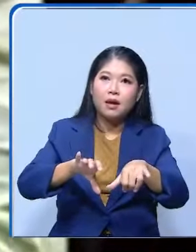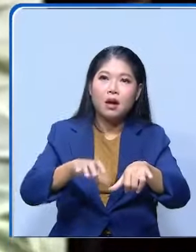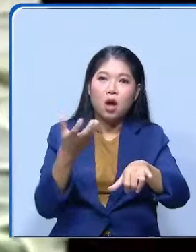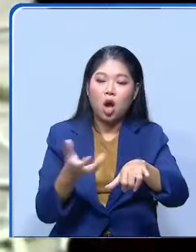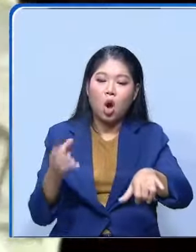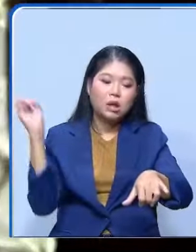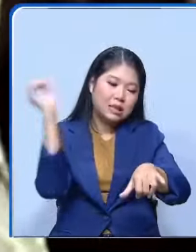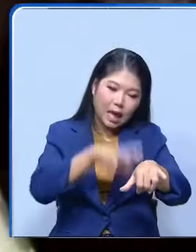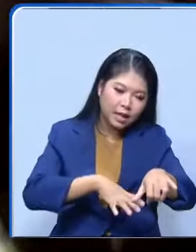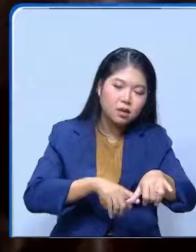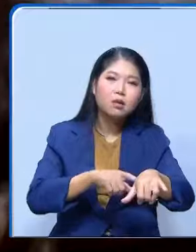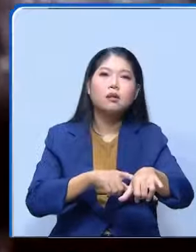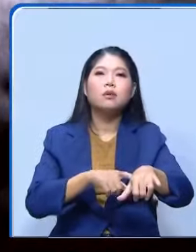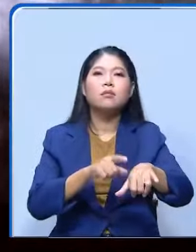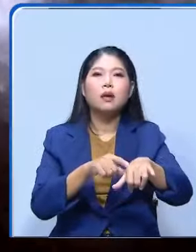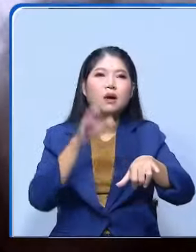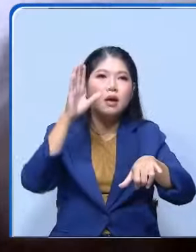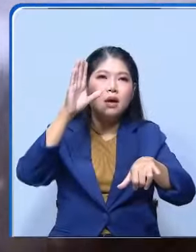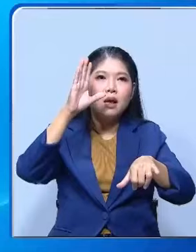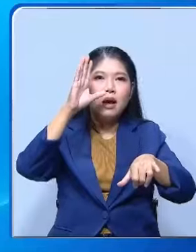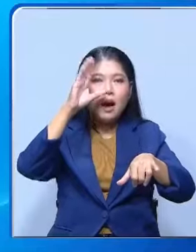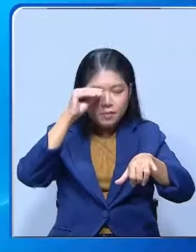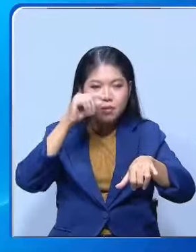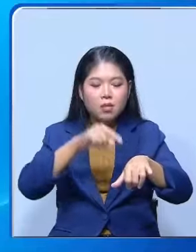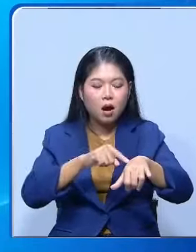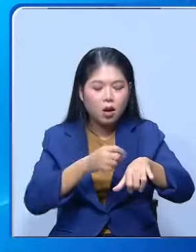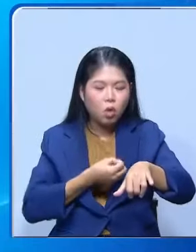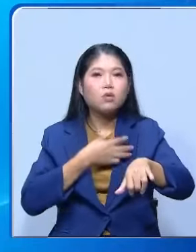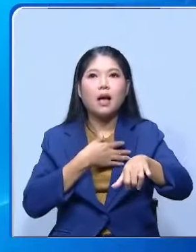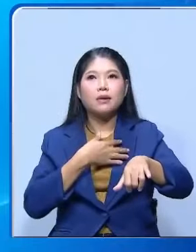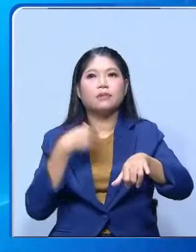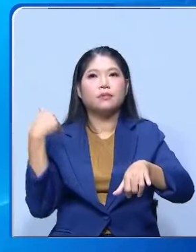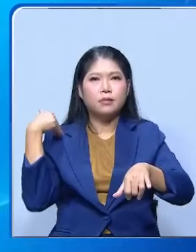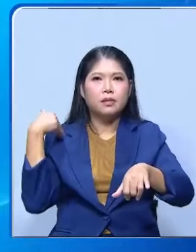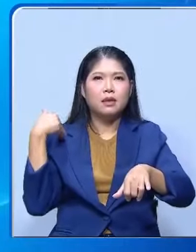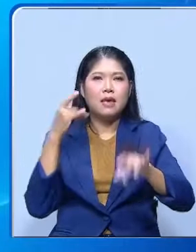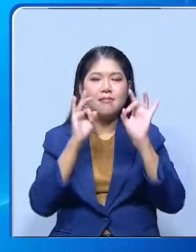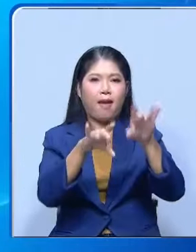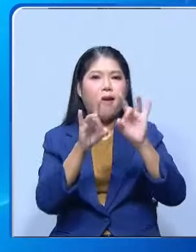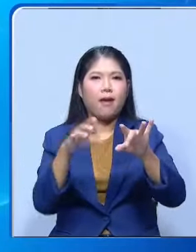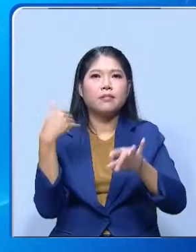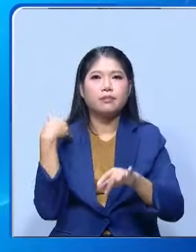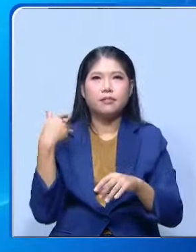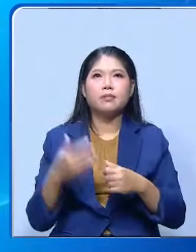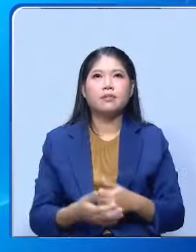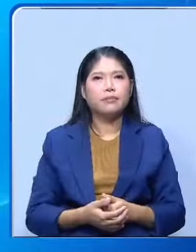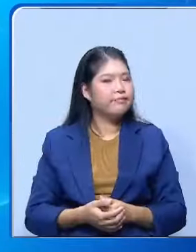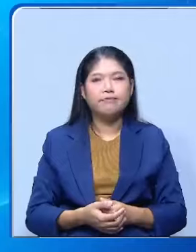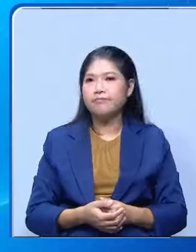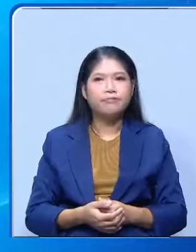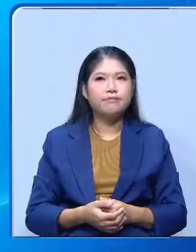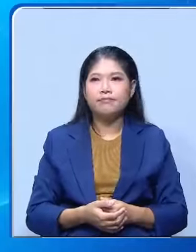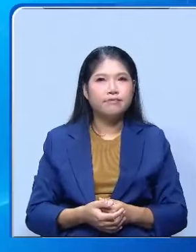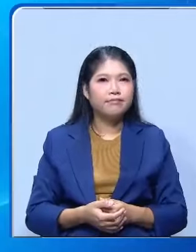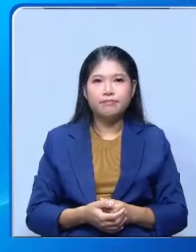ใส่บ้างจนบางทีมันหลับๆเห็นไหมเนี่ยคือสะดุ้งตกใจตื่นเลยเหมือนคล้ายๆแบบไปแกล้งน้องอะค่ะ ทำไม เห็นไหม